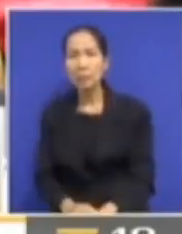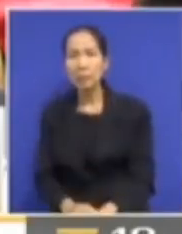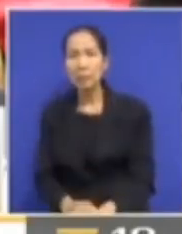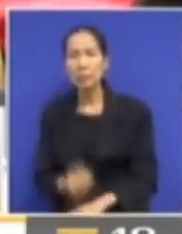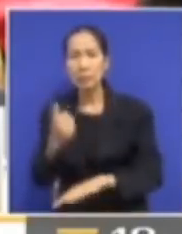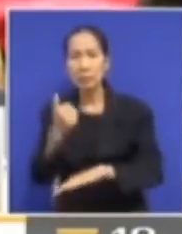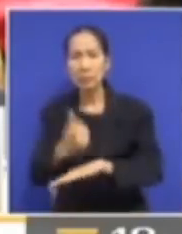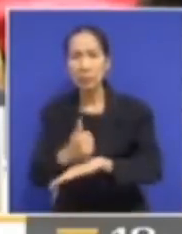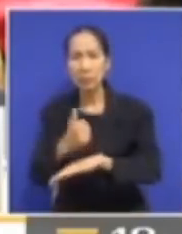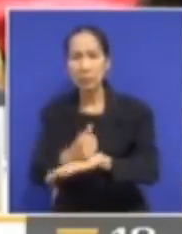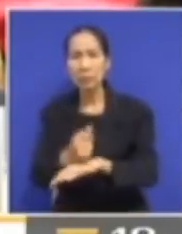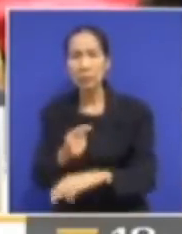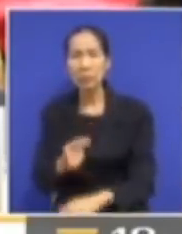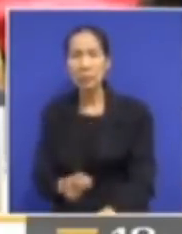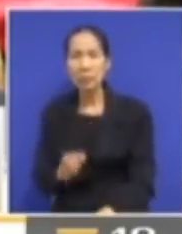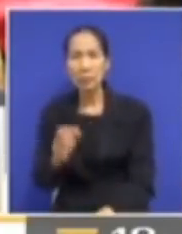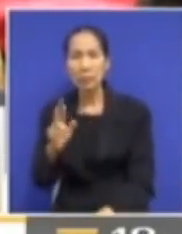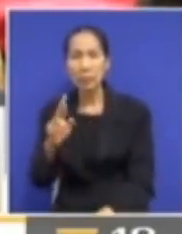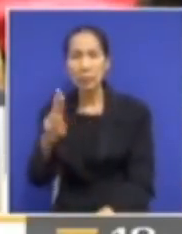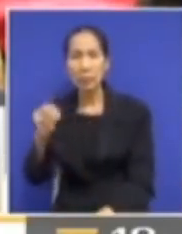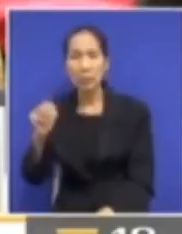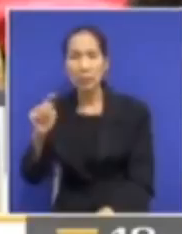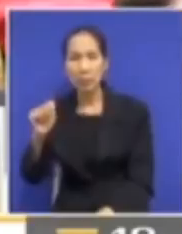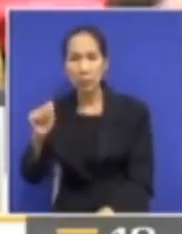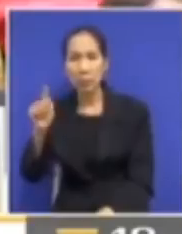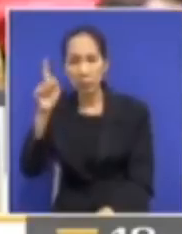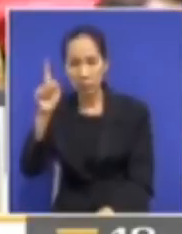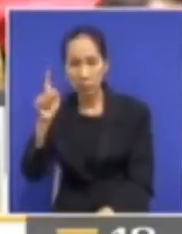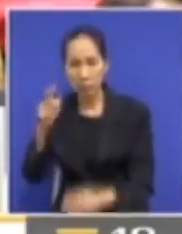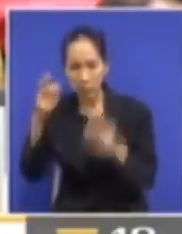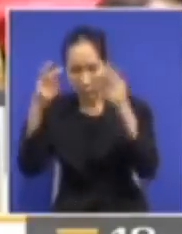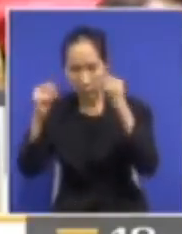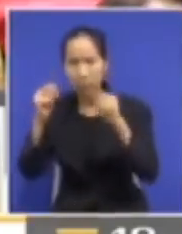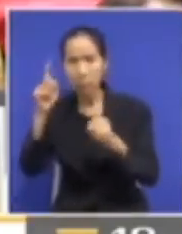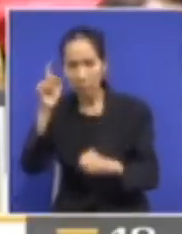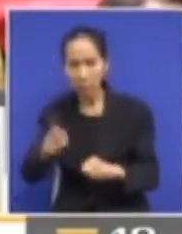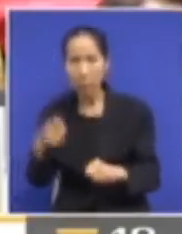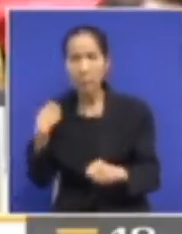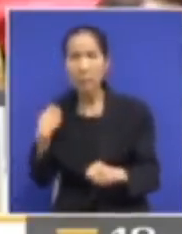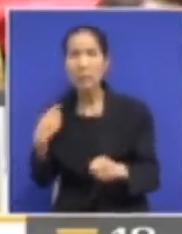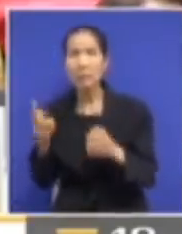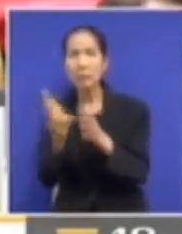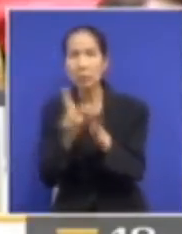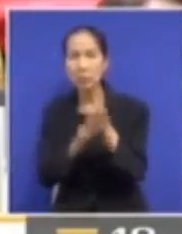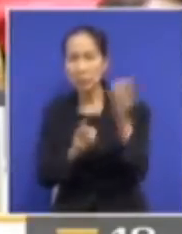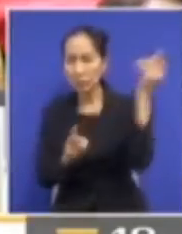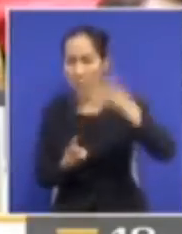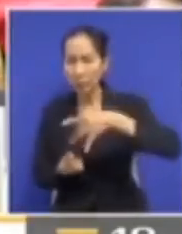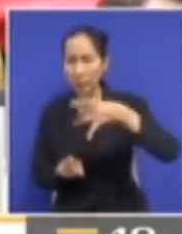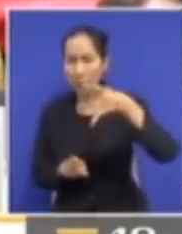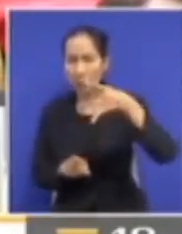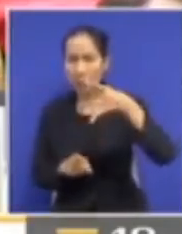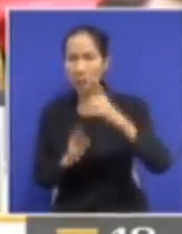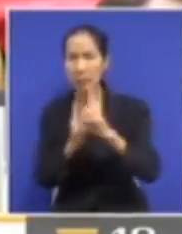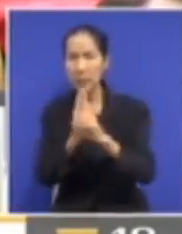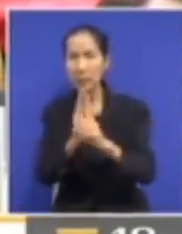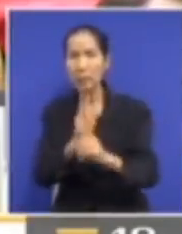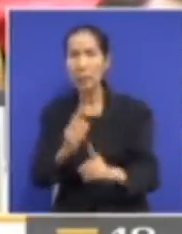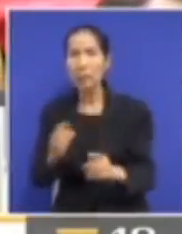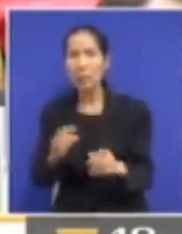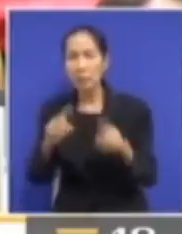ณสมบัติ8ประการด้วยกันนะครับผมก็ยกประเด็นที่เกี่ยวข้องมาวงเล็บ4มีความซื่อสัตย์เป็นที่ประ